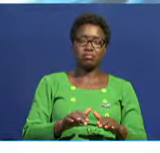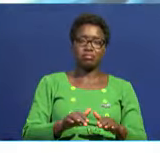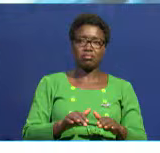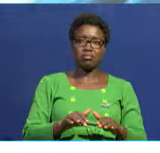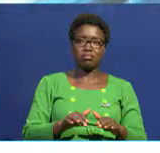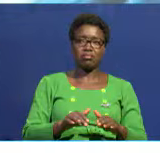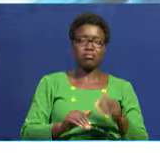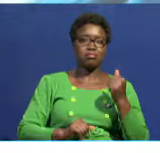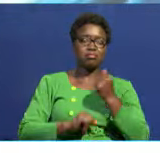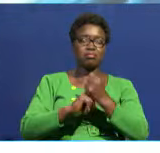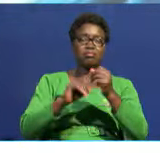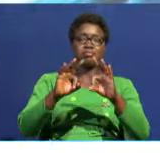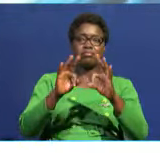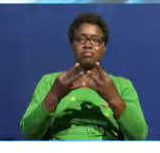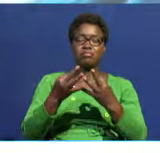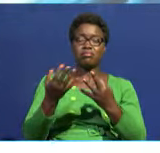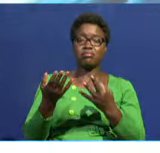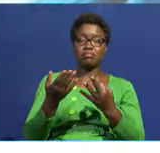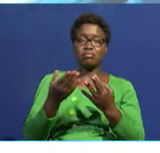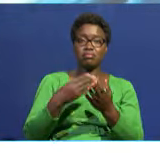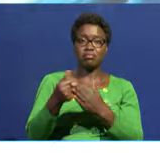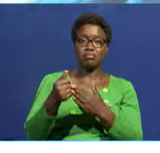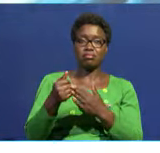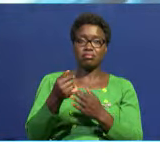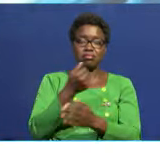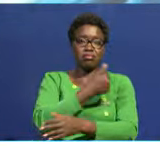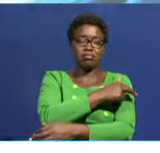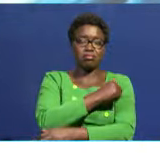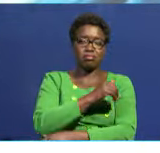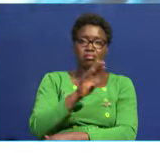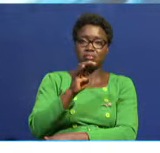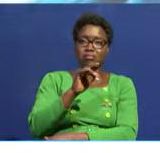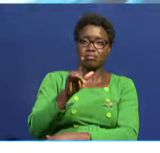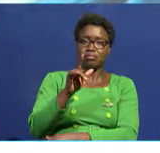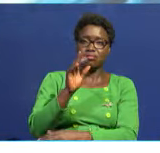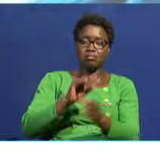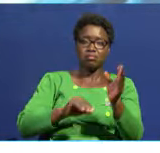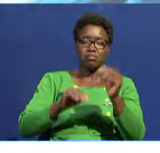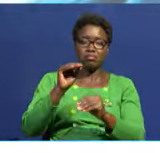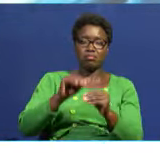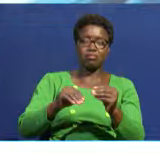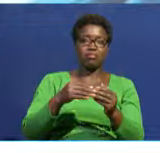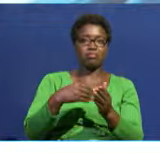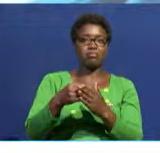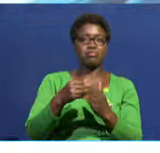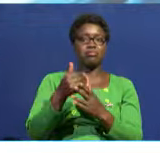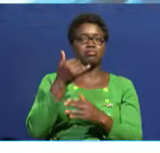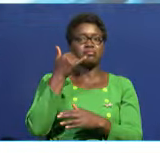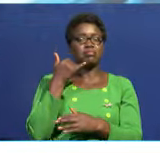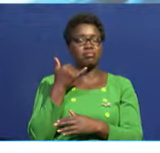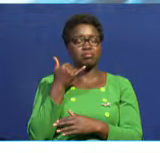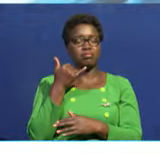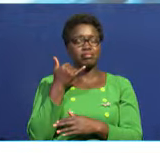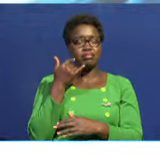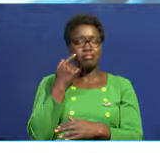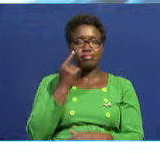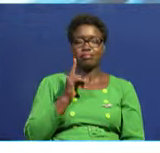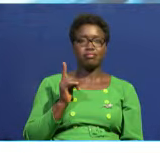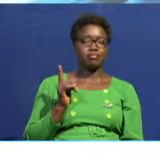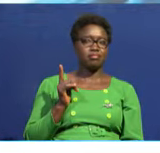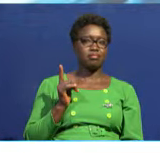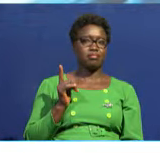To support Gladys family settle the hospital bill, you can channel your contribution through M-Pesa number